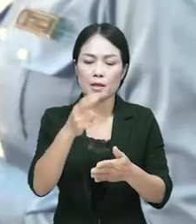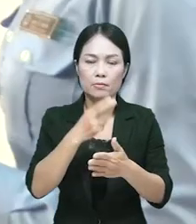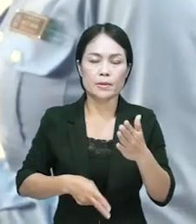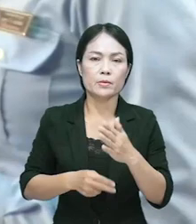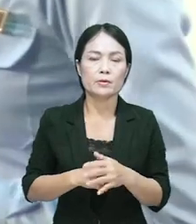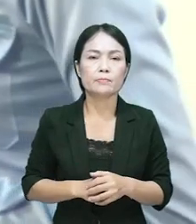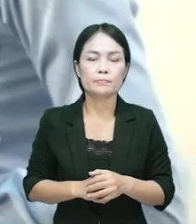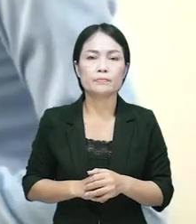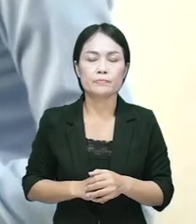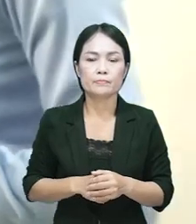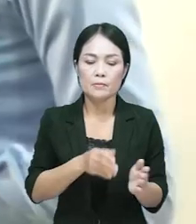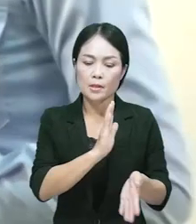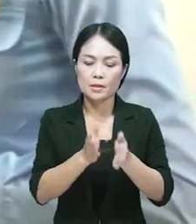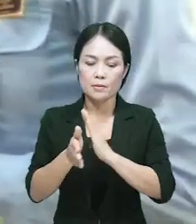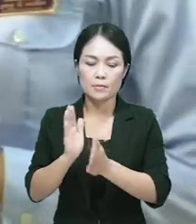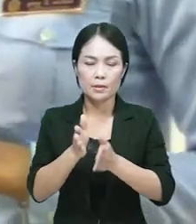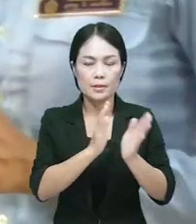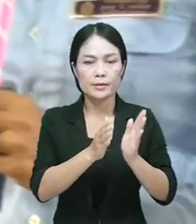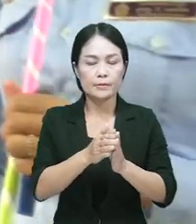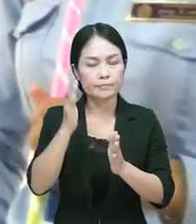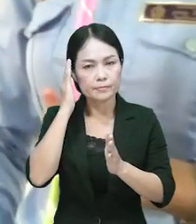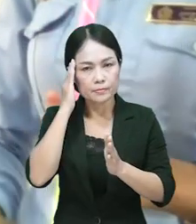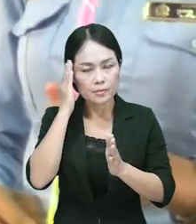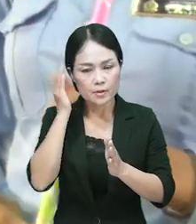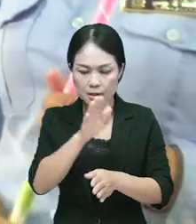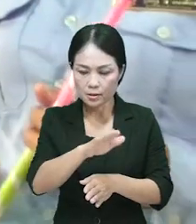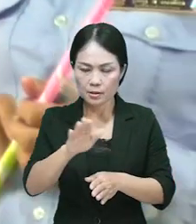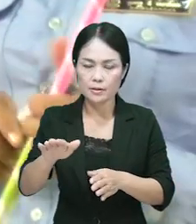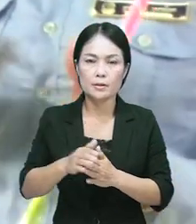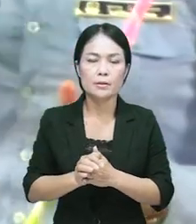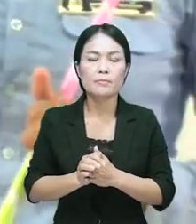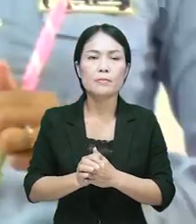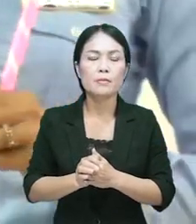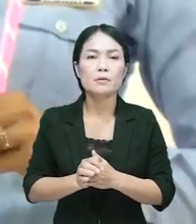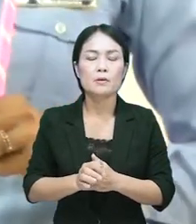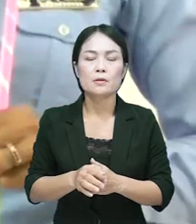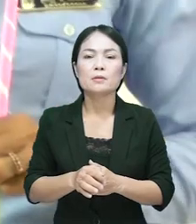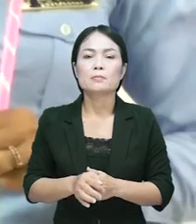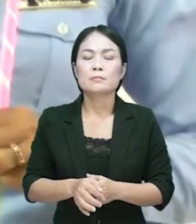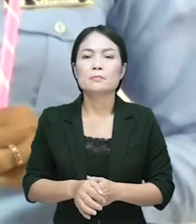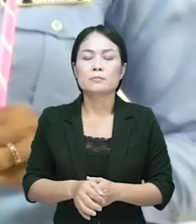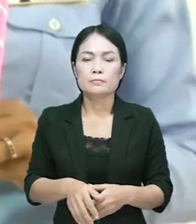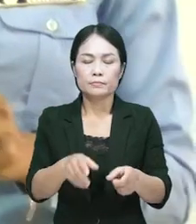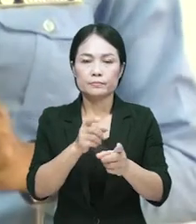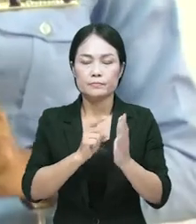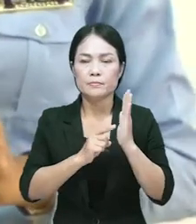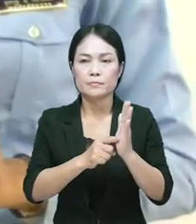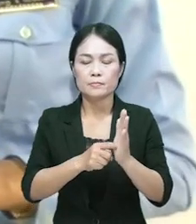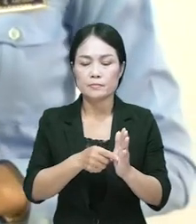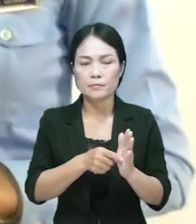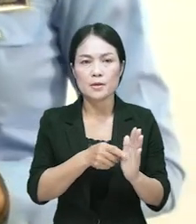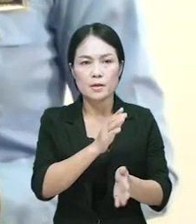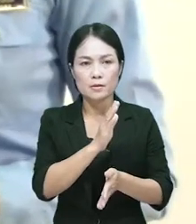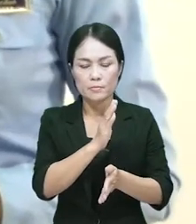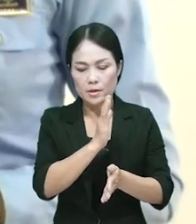ចាចិញ្ច្រាំកូនស្គាល់ចិញ្ច្រាំអីកូនថានេះឧទាហរណ៍ជាកំបិតជកដាក់វាអញ្ចឹងកាប់ដល់ពេលចិញ្ច្រាំអញ្ចឹង